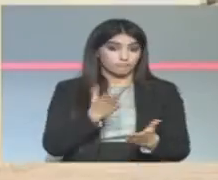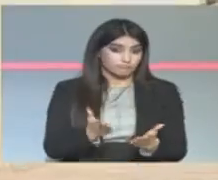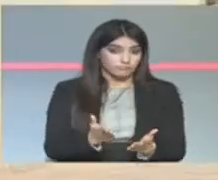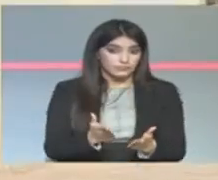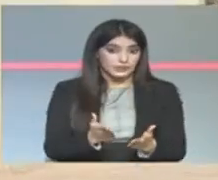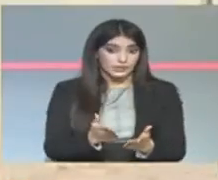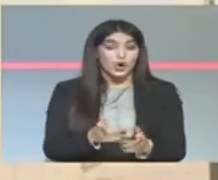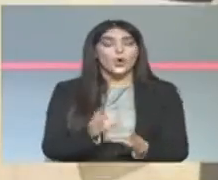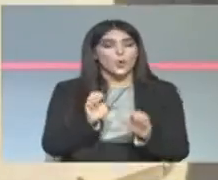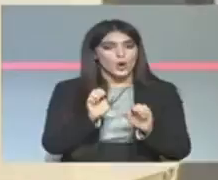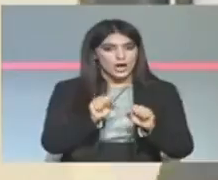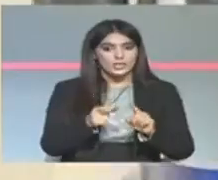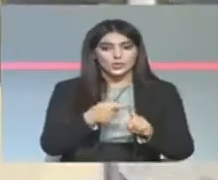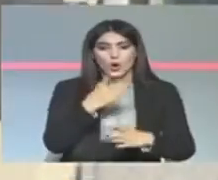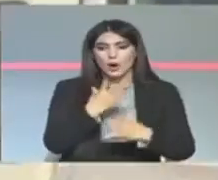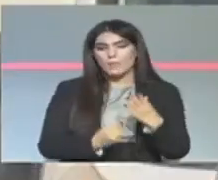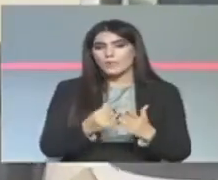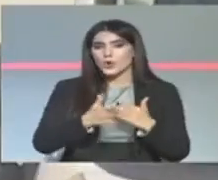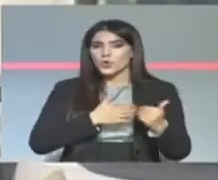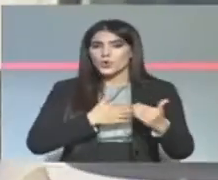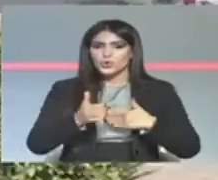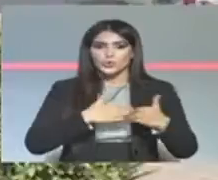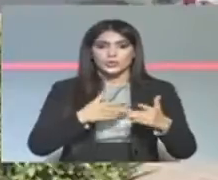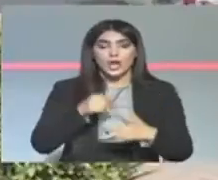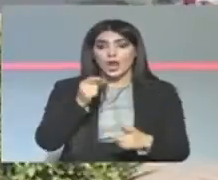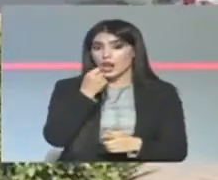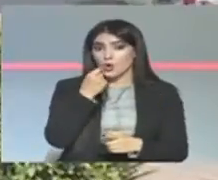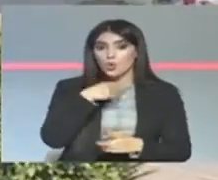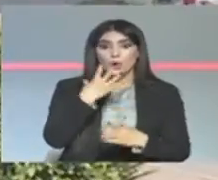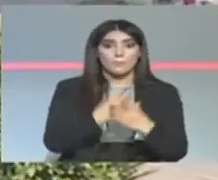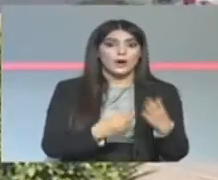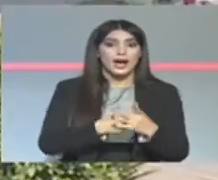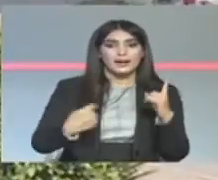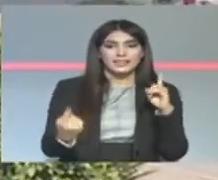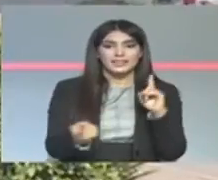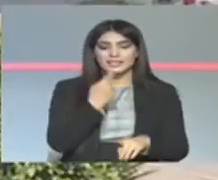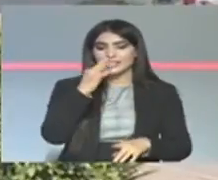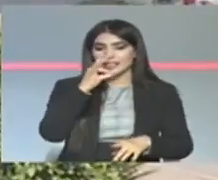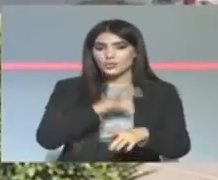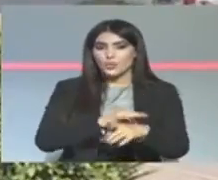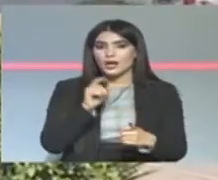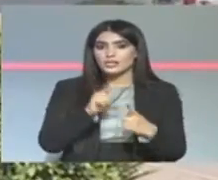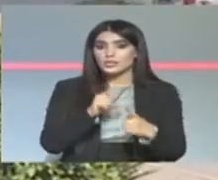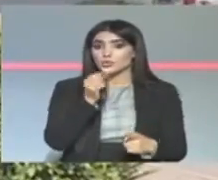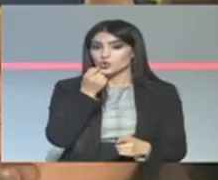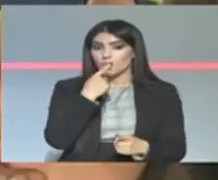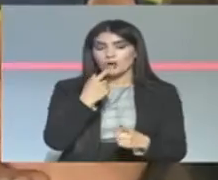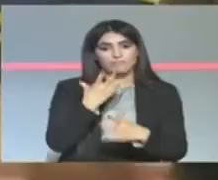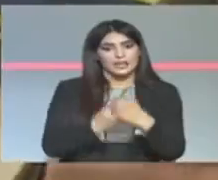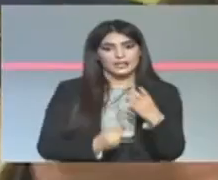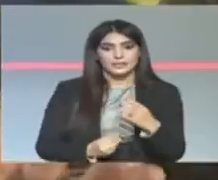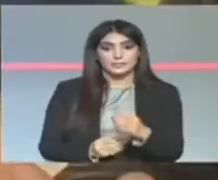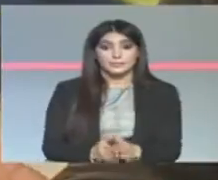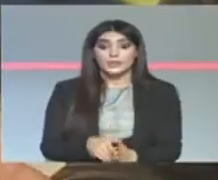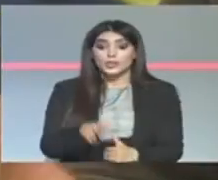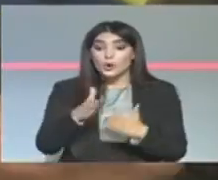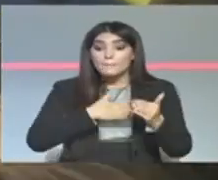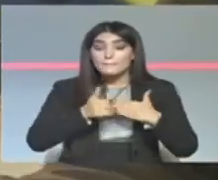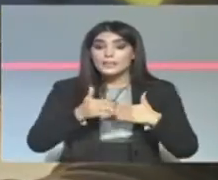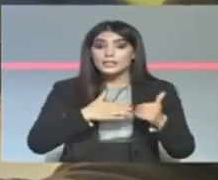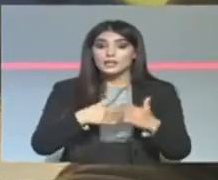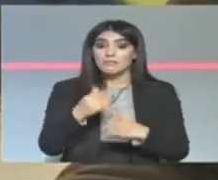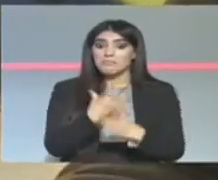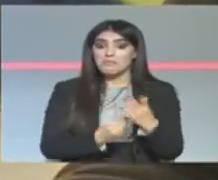فانه يعاني من نقص التجهيزات والادويه ومنها ادويه السكريه يقول مواطنونا معدات ما